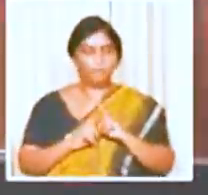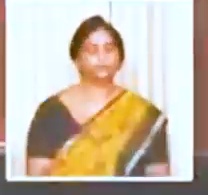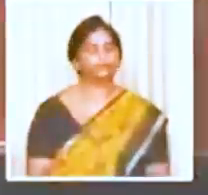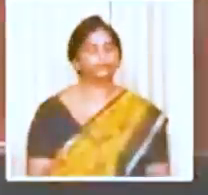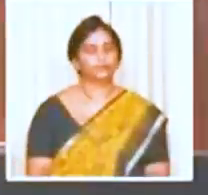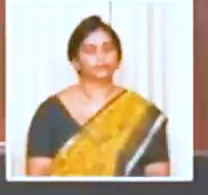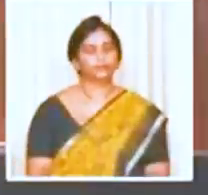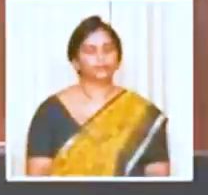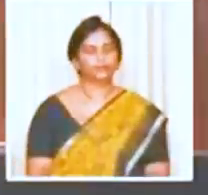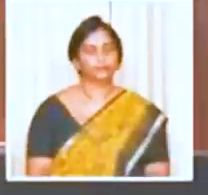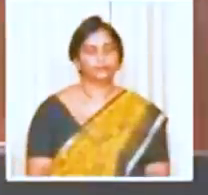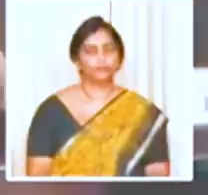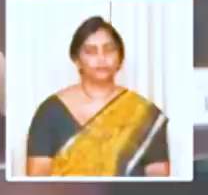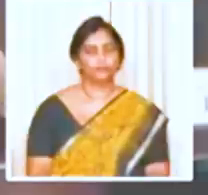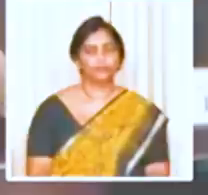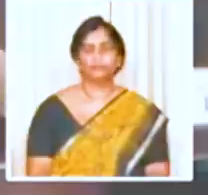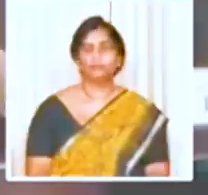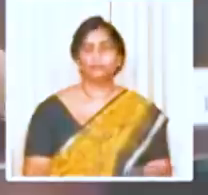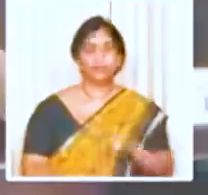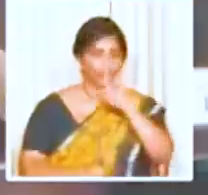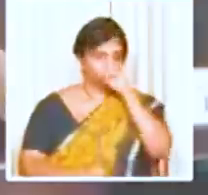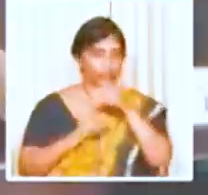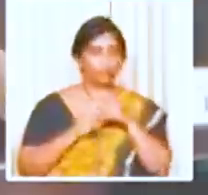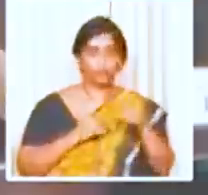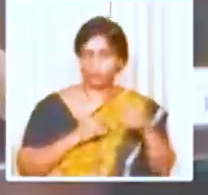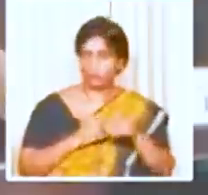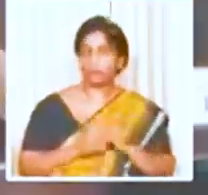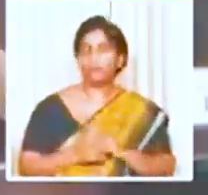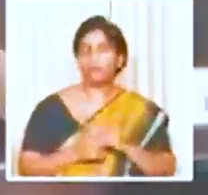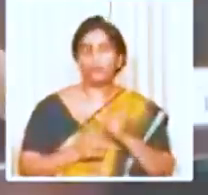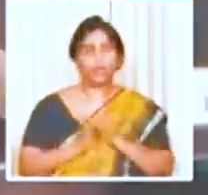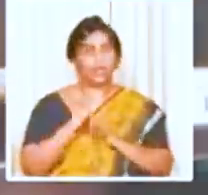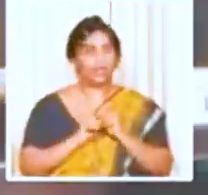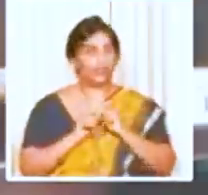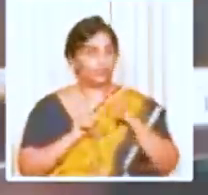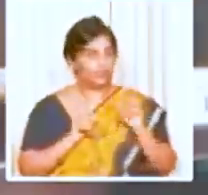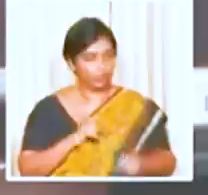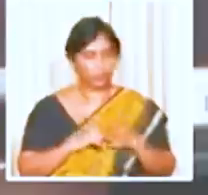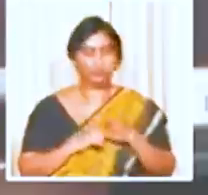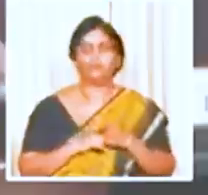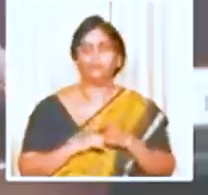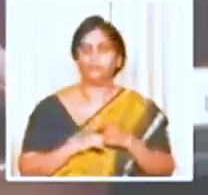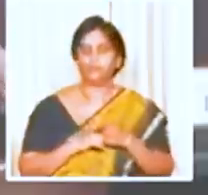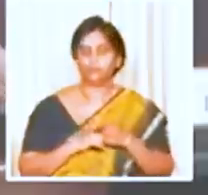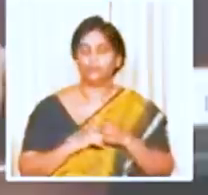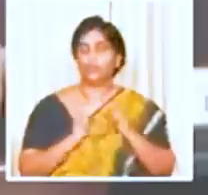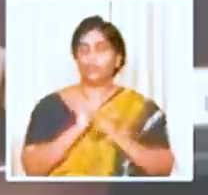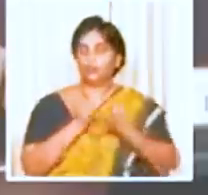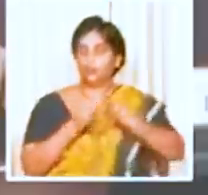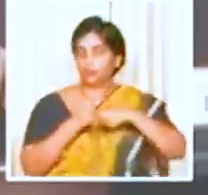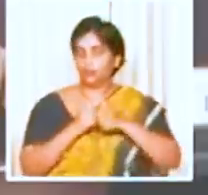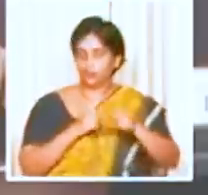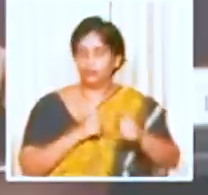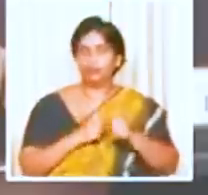பாராளுமன்றத்தினுடைய ஒரு வாரத்துக்குள்ளே கேபினட்டுக்கும் இந்த விடயத்தை கொண்டு, இந்த தேசிய கடன் மறுசீரமைப்பு விடயத்தை கேபினட்டுக்கு கொண்டு கேபினட் அனுமதியை